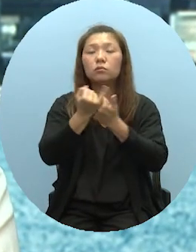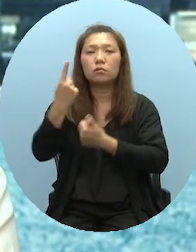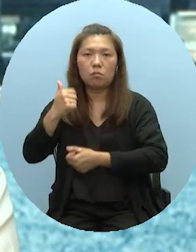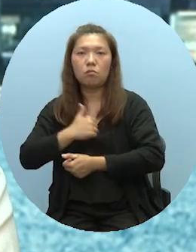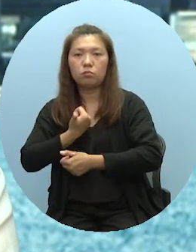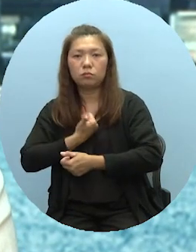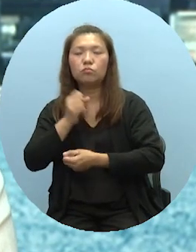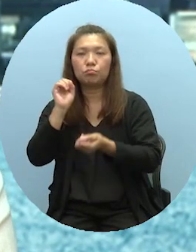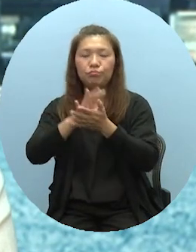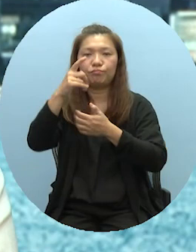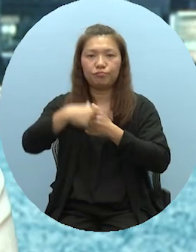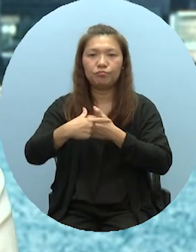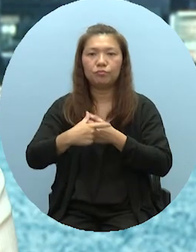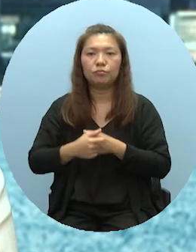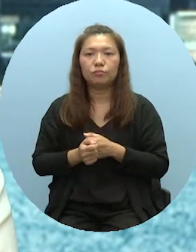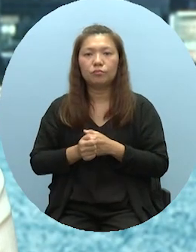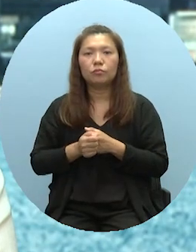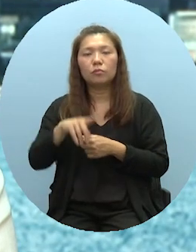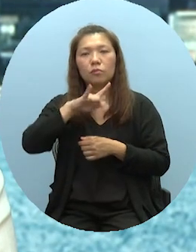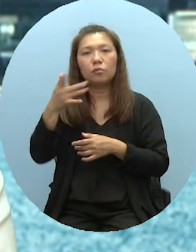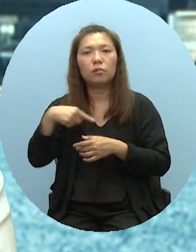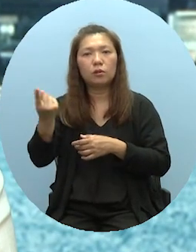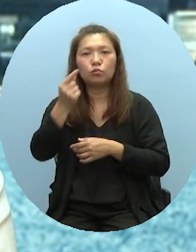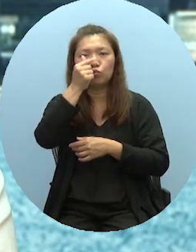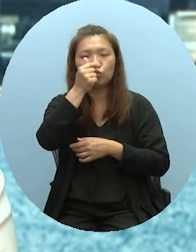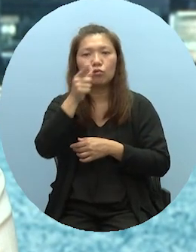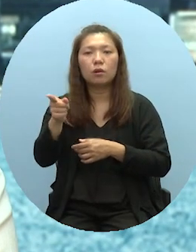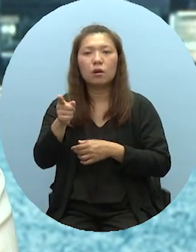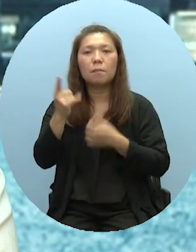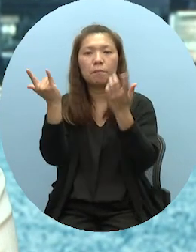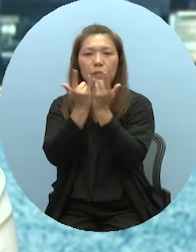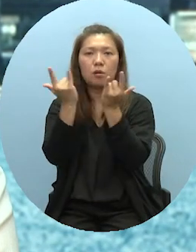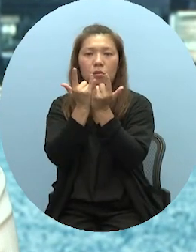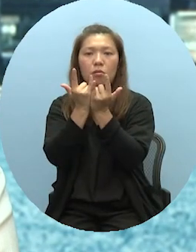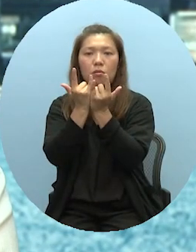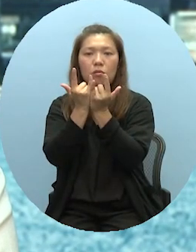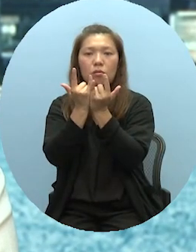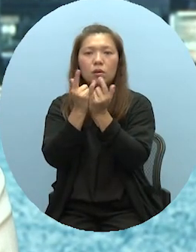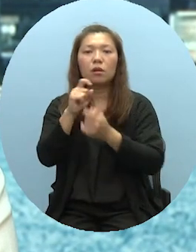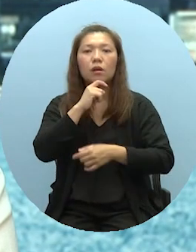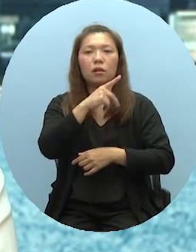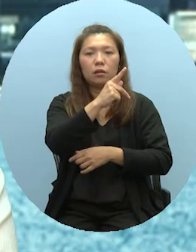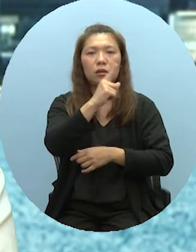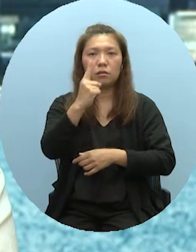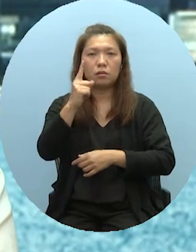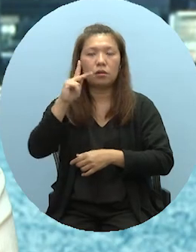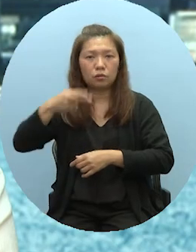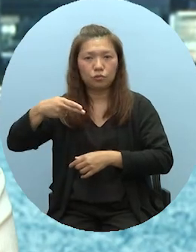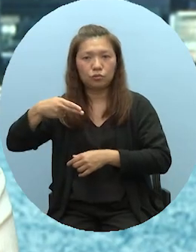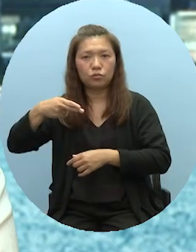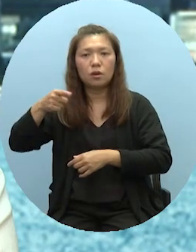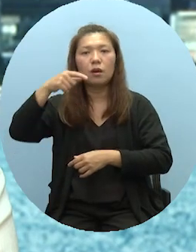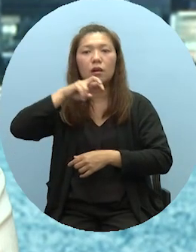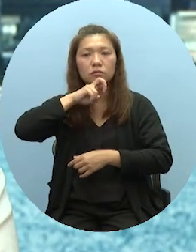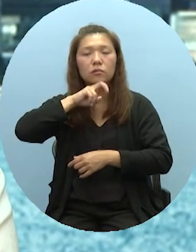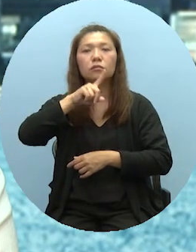師確診啦。蘇浙小學校喺北角清華街嘅，咁 K1H 嘅下晝班